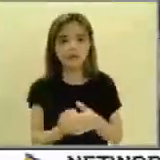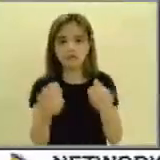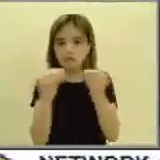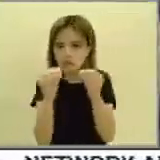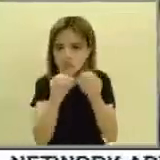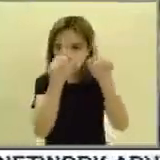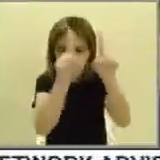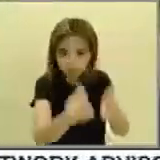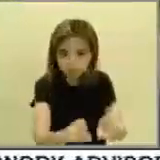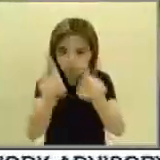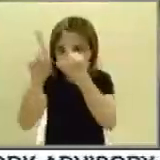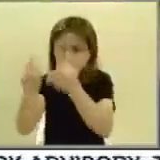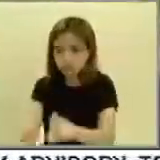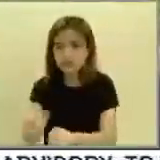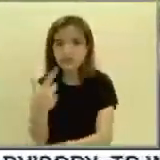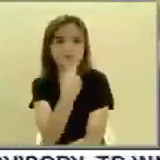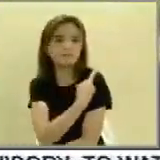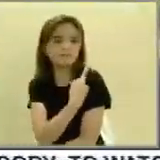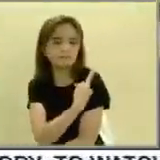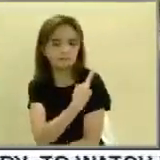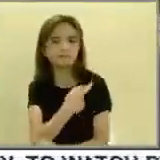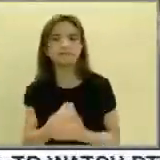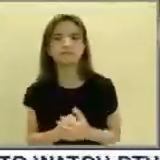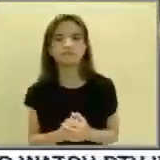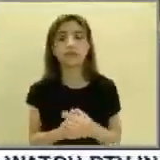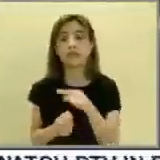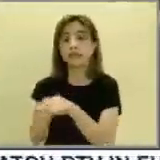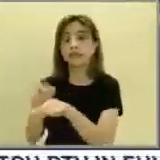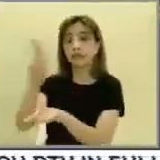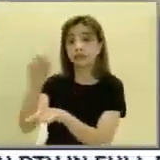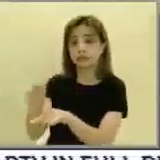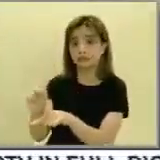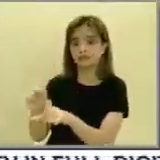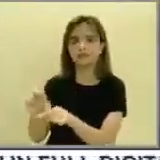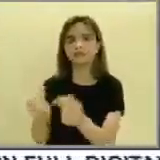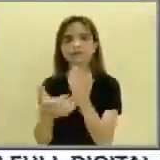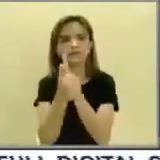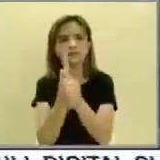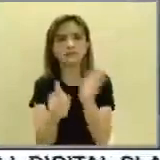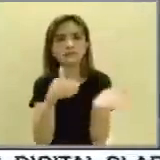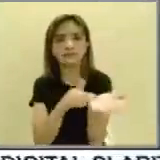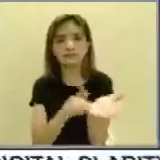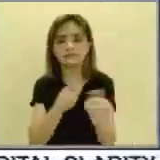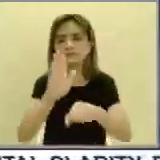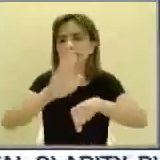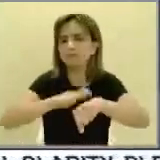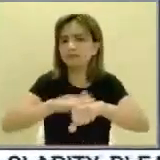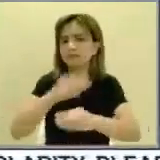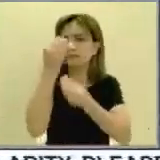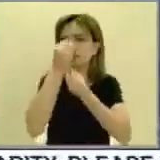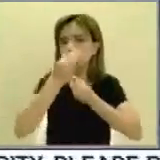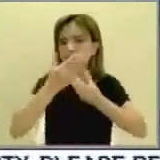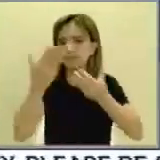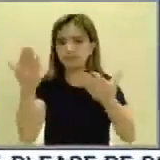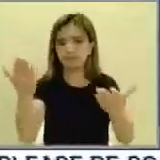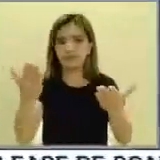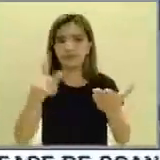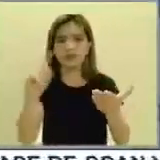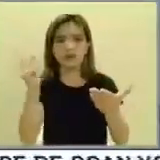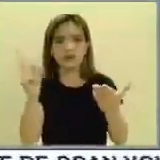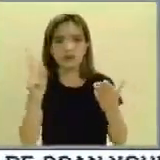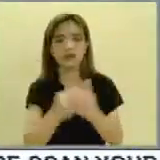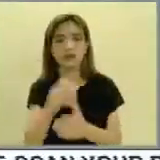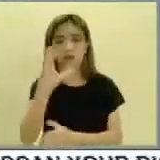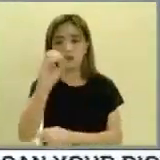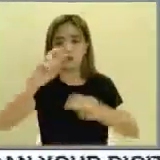vaccine drive. Una nang nagbabala si U.S. top health expert Dr. Anthony Fauci na magdodominate na ang Omicron variant sa